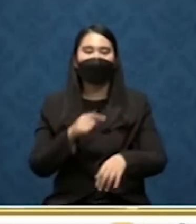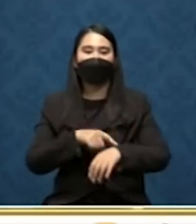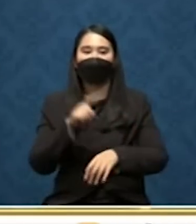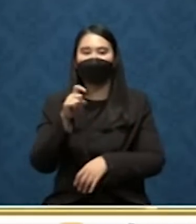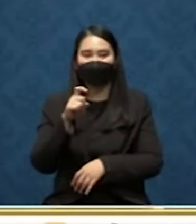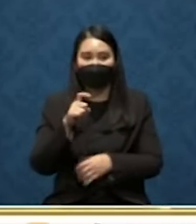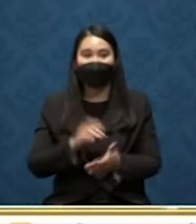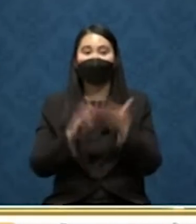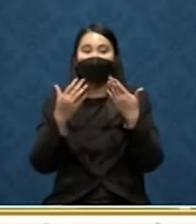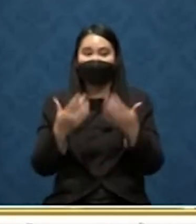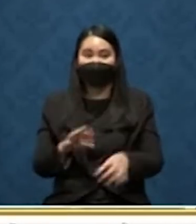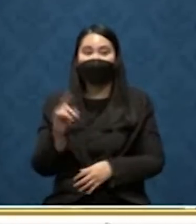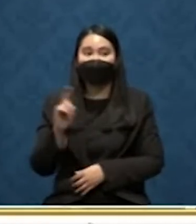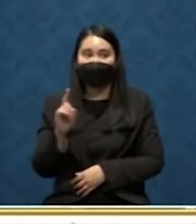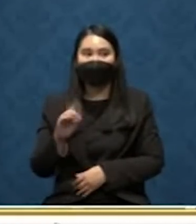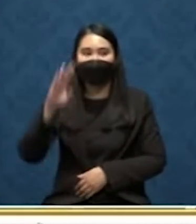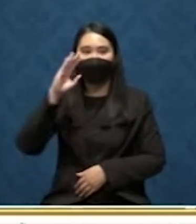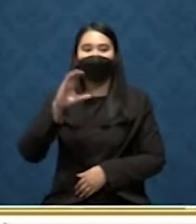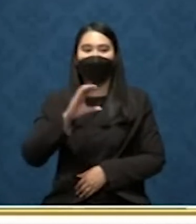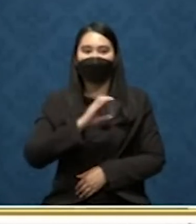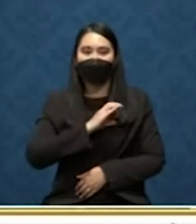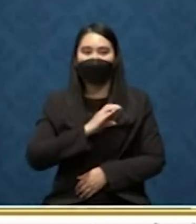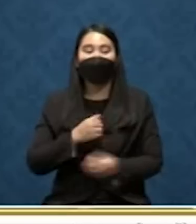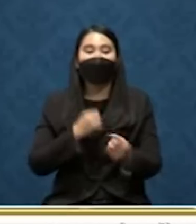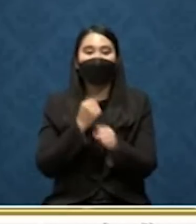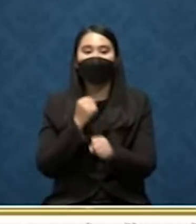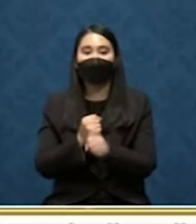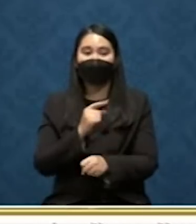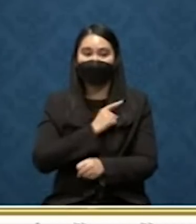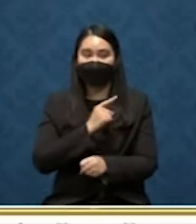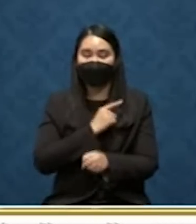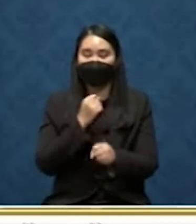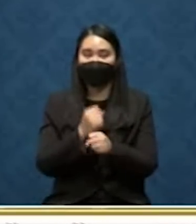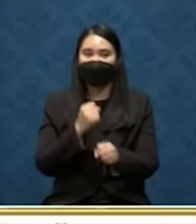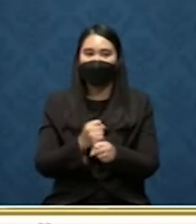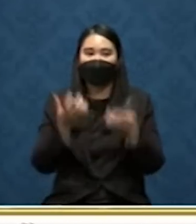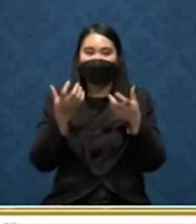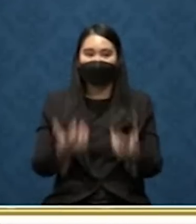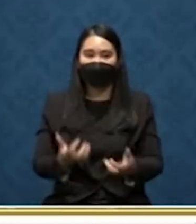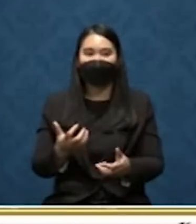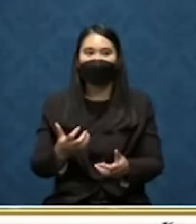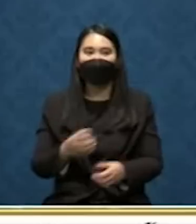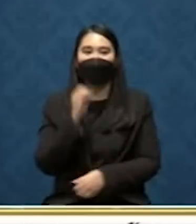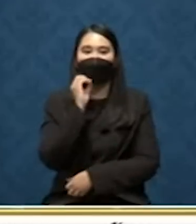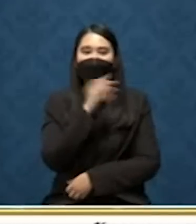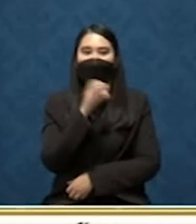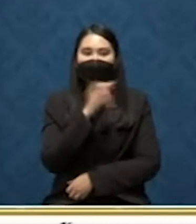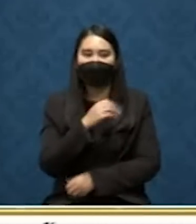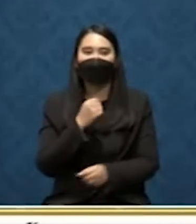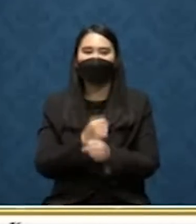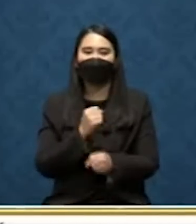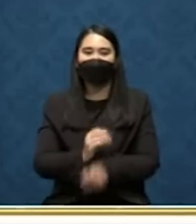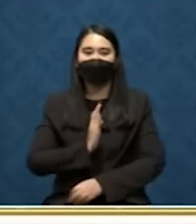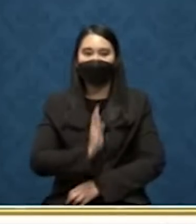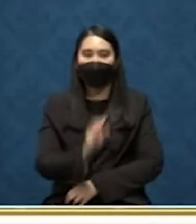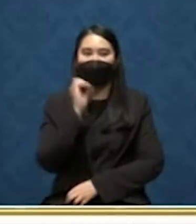าและอีกด้านหนึก็คือตำรวจชนผู้น้อยที่ทำคดีนี้กนมาหงขดหงแข็งขยันเกินไป เทนตรงเก